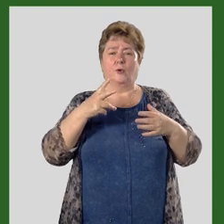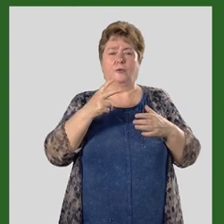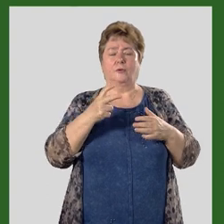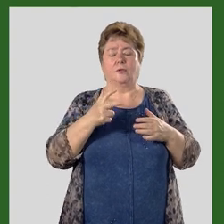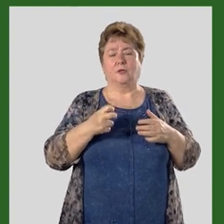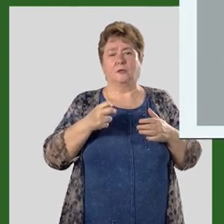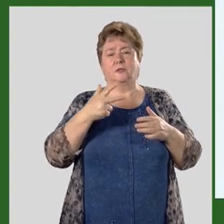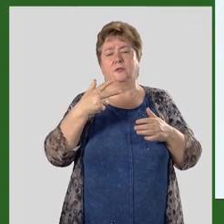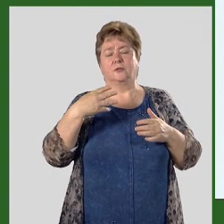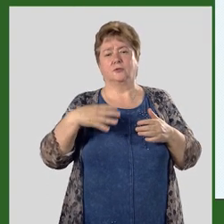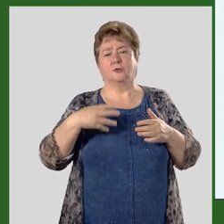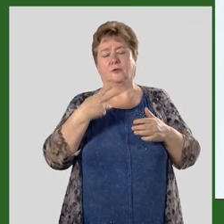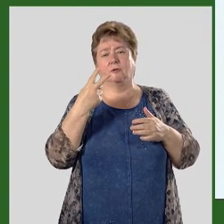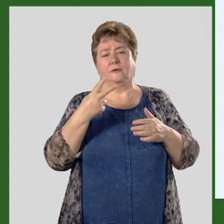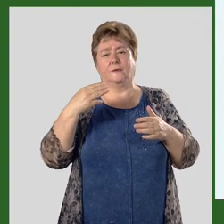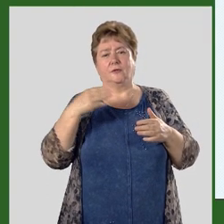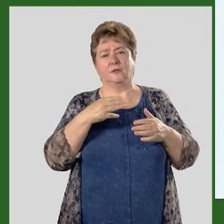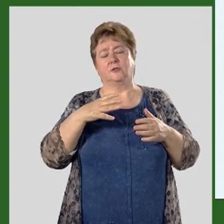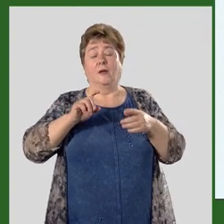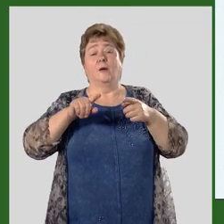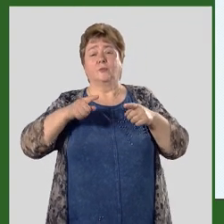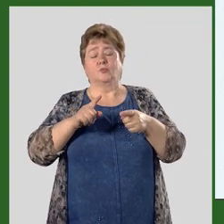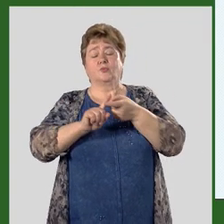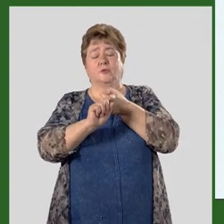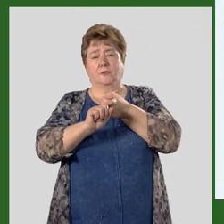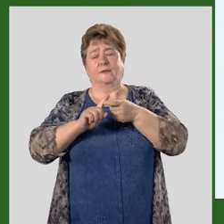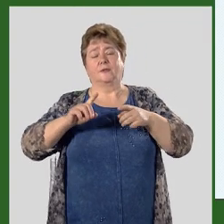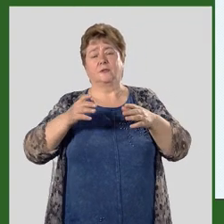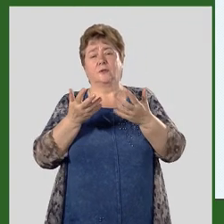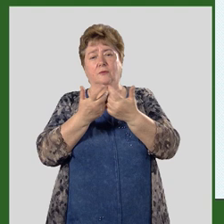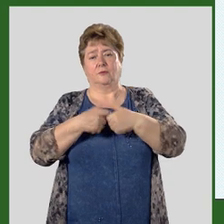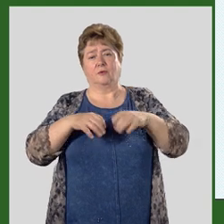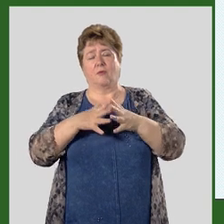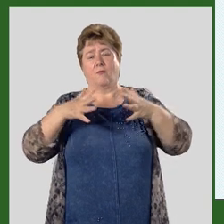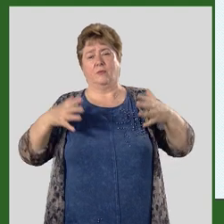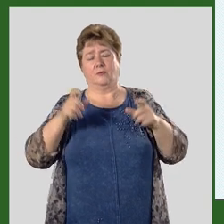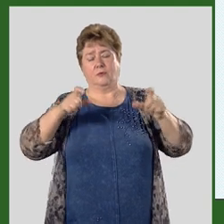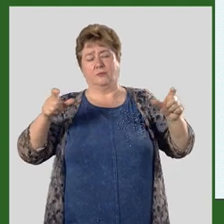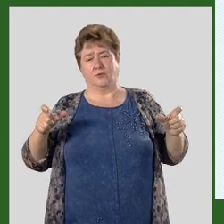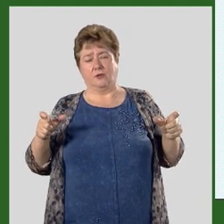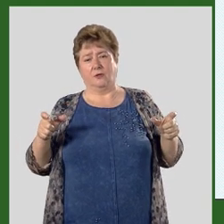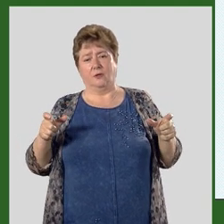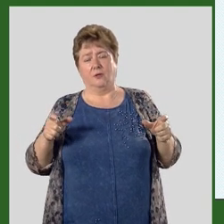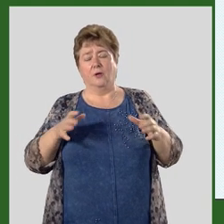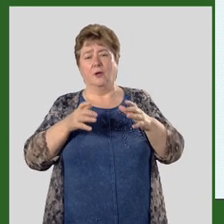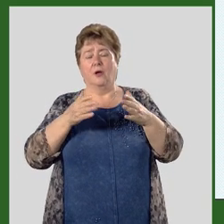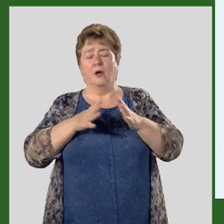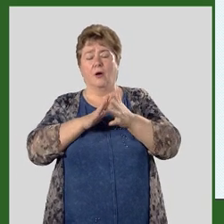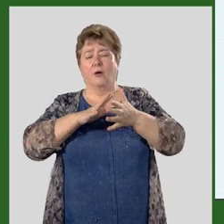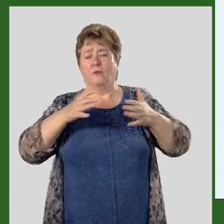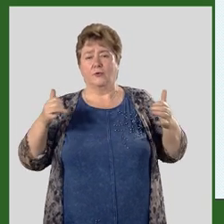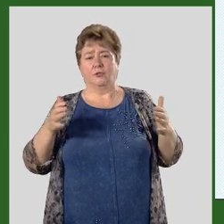342 тысяч человек. От чего же зависит рост численности населения? Рост